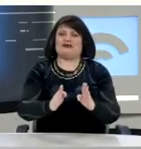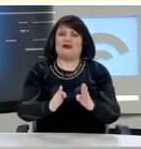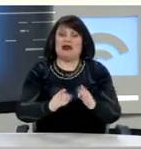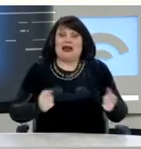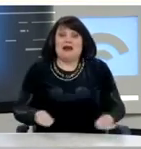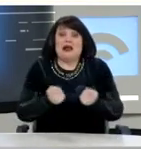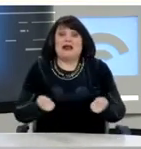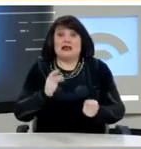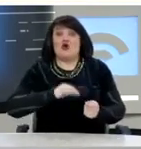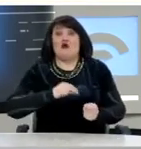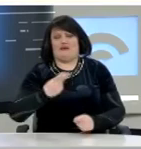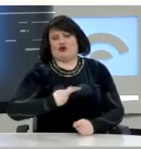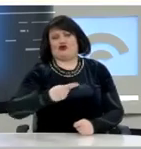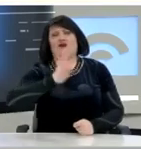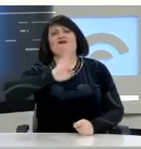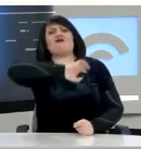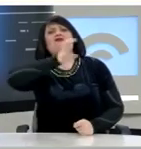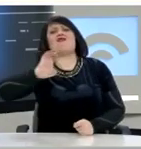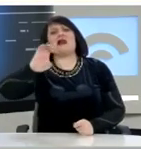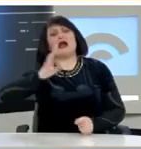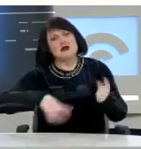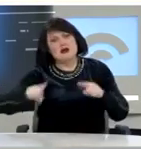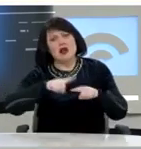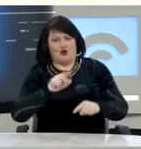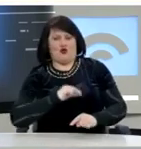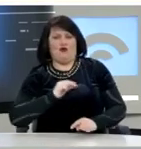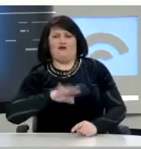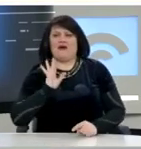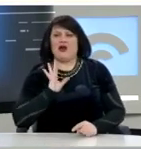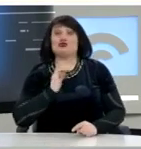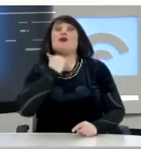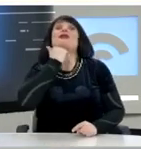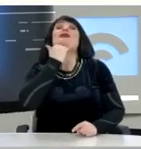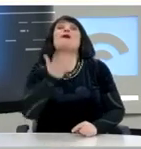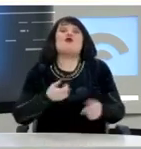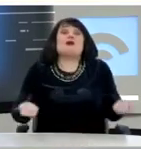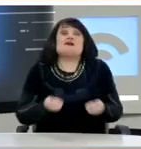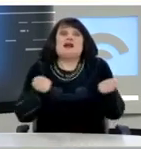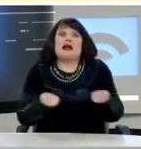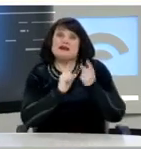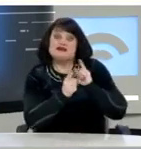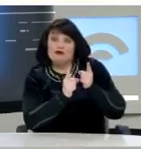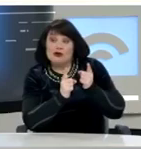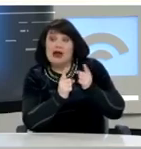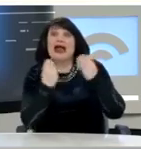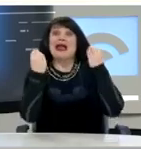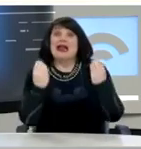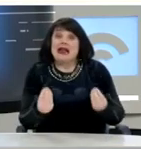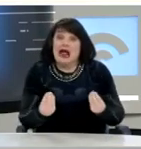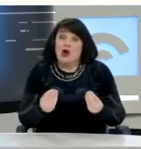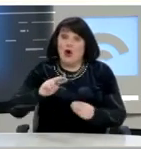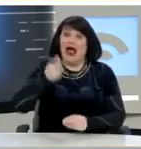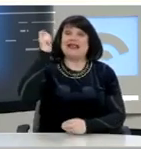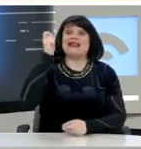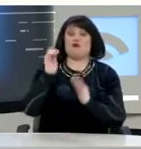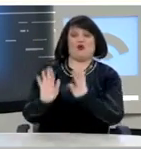υλοποιηθεί προς όφελος των λαών της Βαλκανικής και του ελληνικού λαού. Δεν είστε σε θέση να υλοποιήσετε αυτή τη συμφωνία, γι' αυτό είναι καλό να μείνετε στην